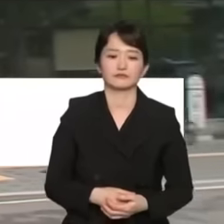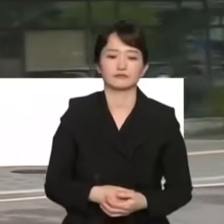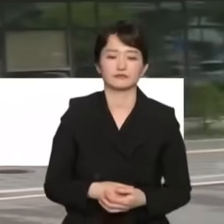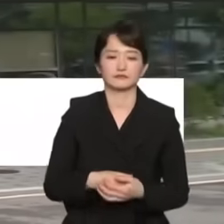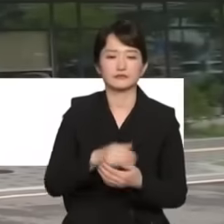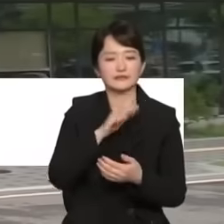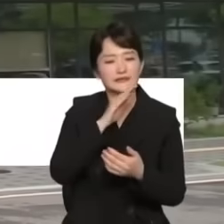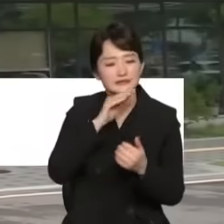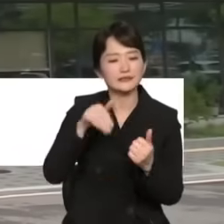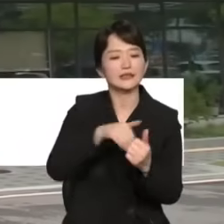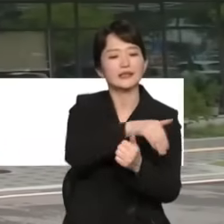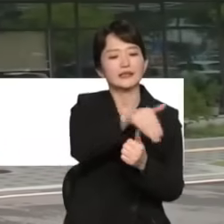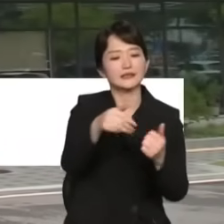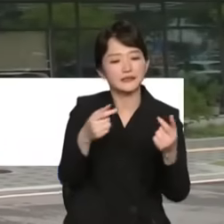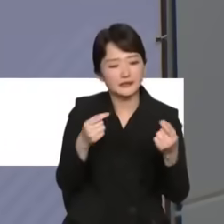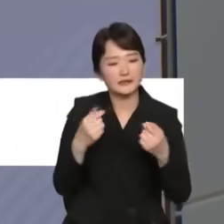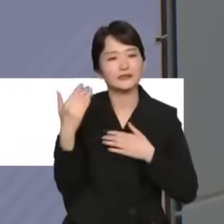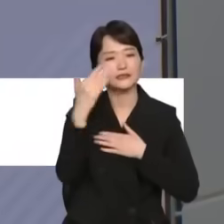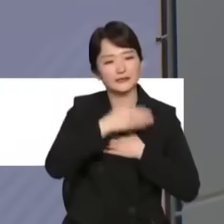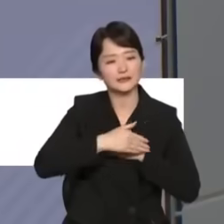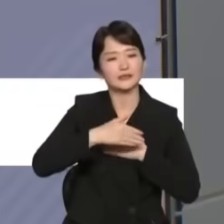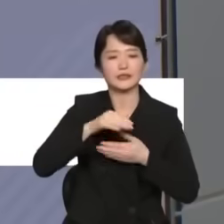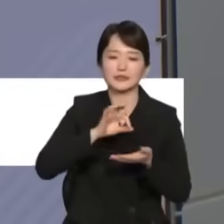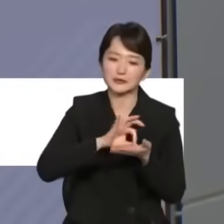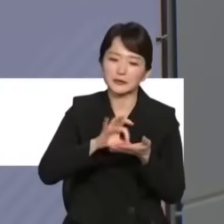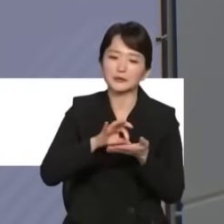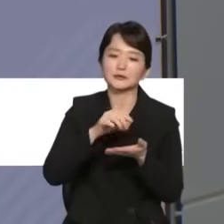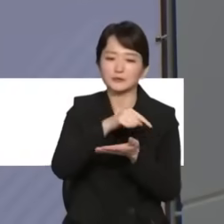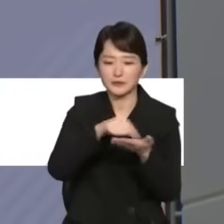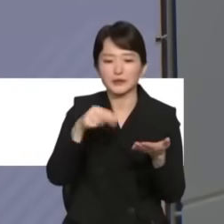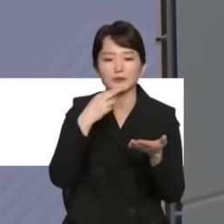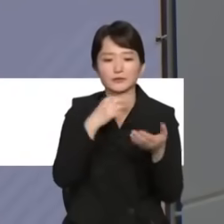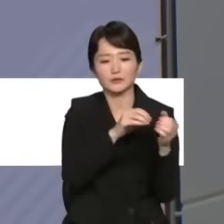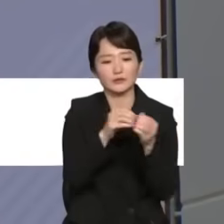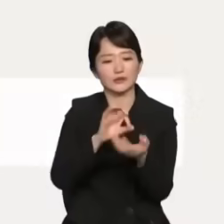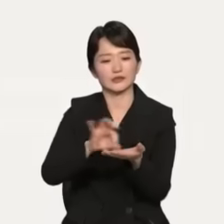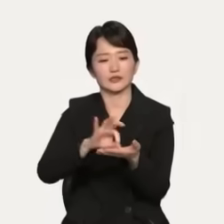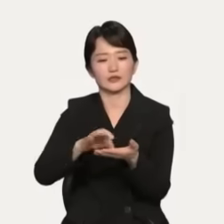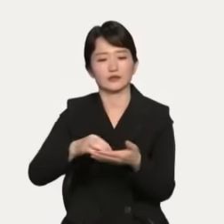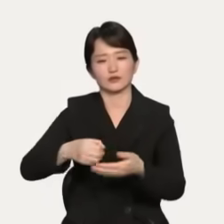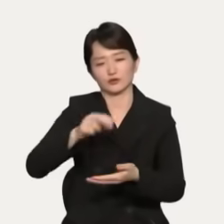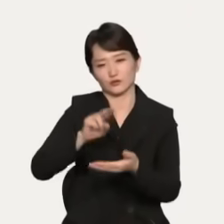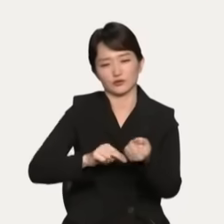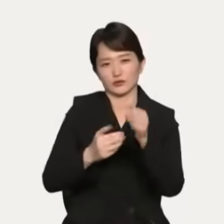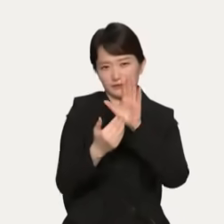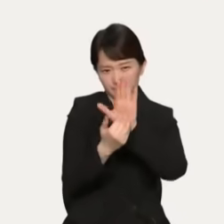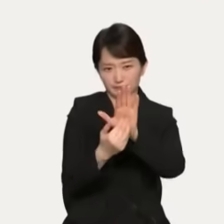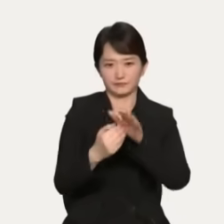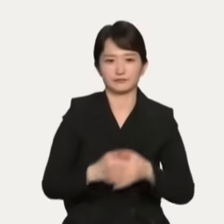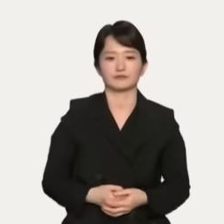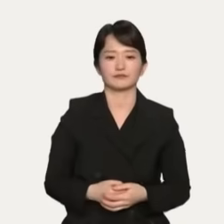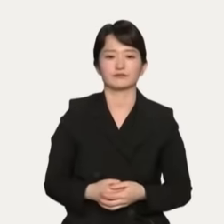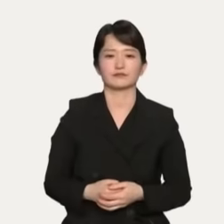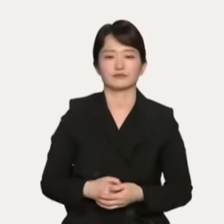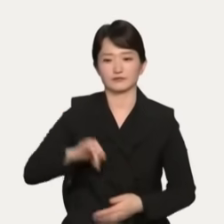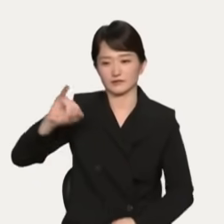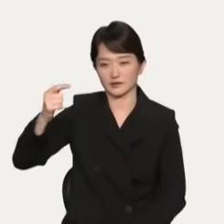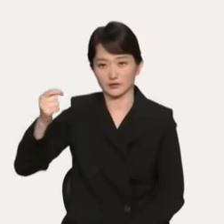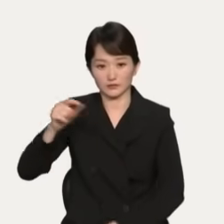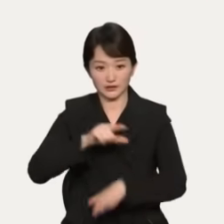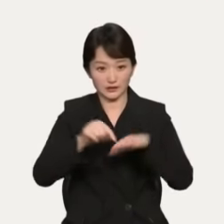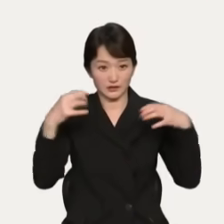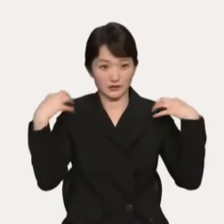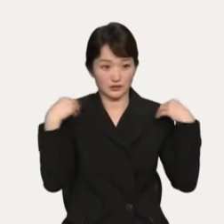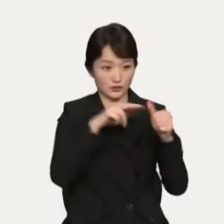인체에 무해한 뭐 이런 문구들을 사용한 거, 그런 것 때문에 유통 차단을 요청을 한 거죠. JTBC가 전국 지자체에 정보 공개 청구를 한